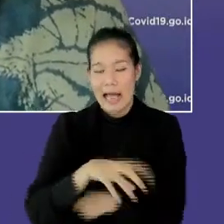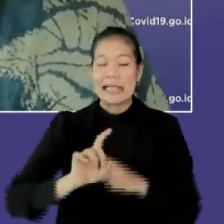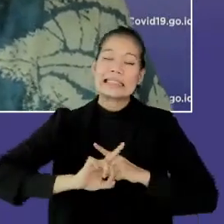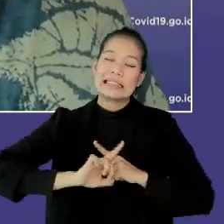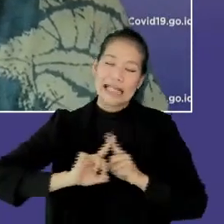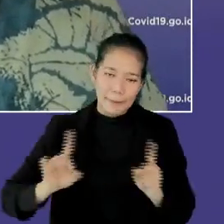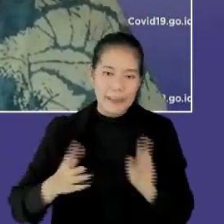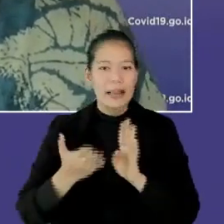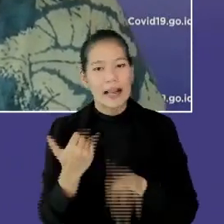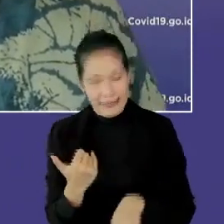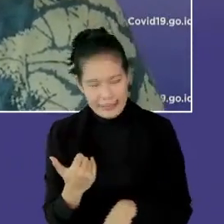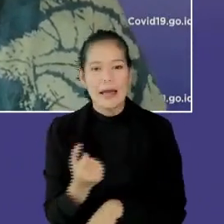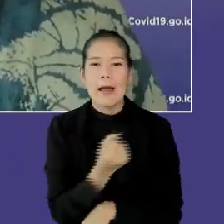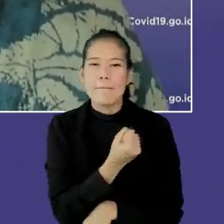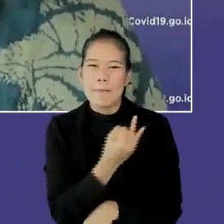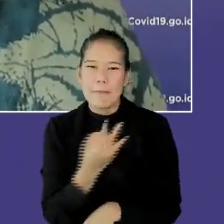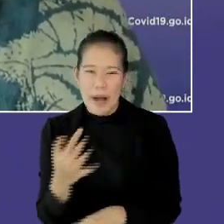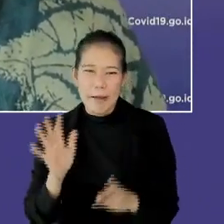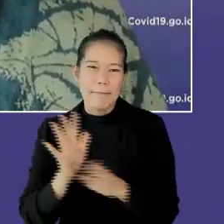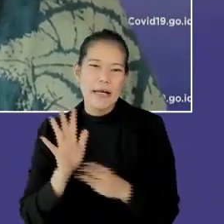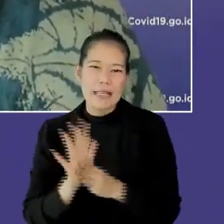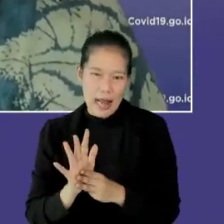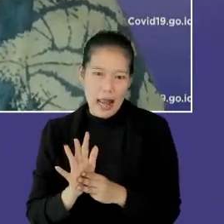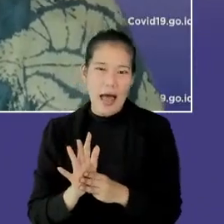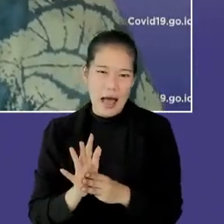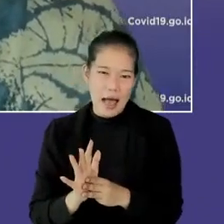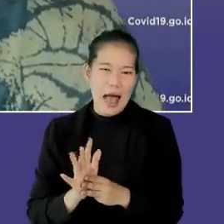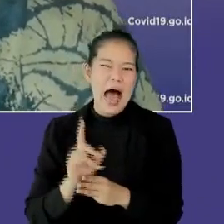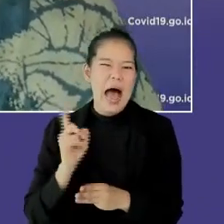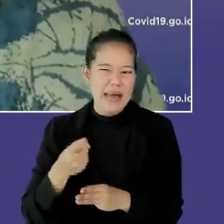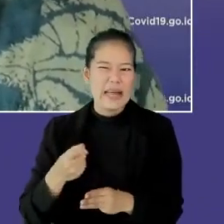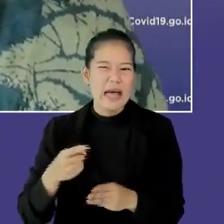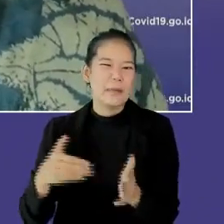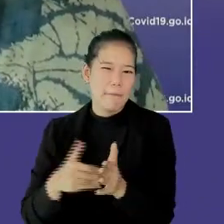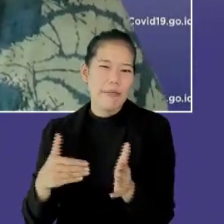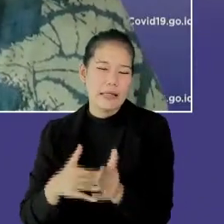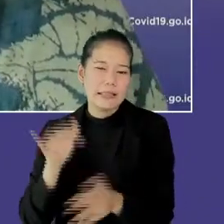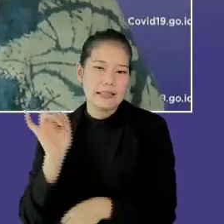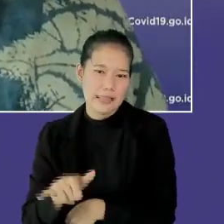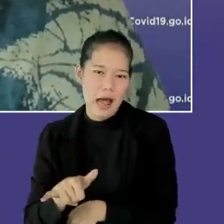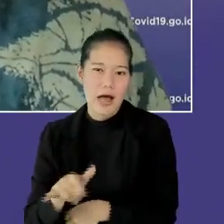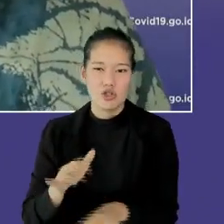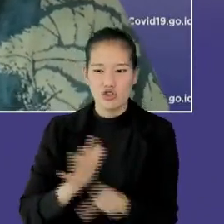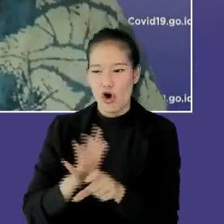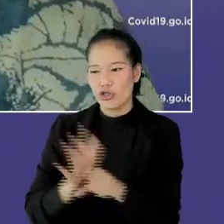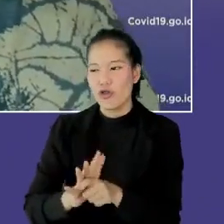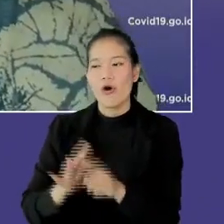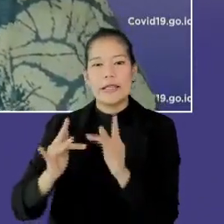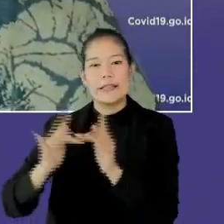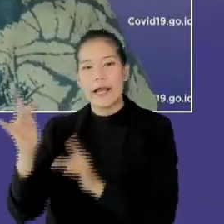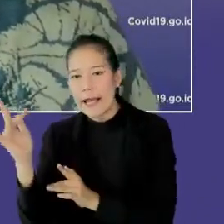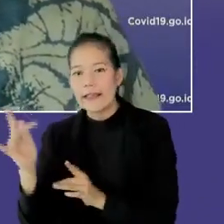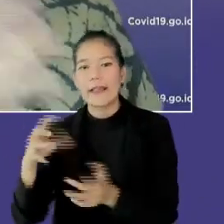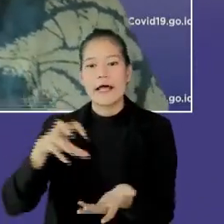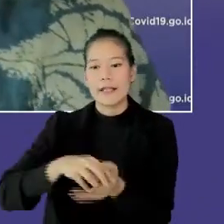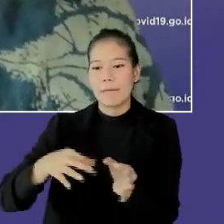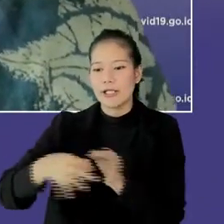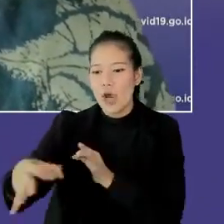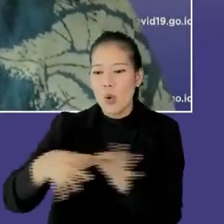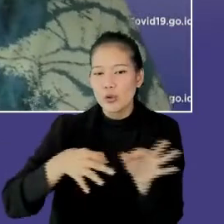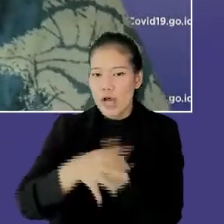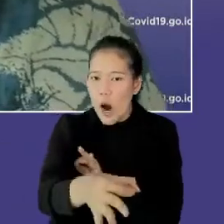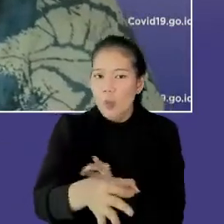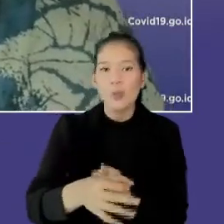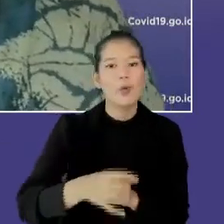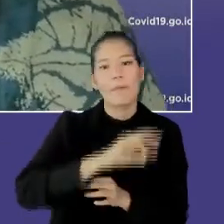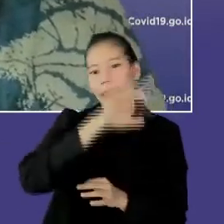Namun sekali lagi ada beberapa hal juga kadang di luar keterbatasan ya, kayak tadi saya bilang akses internet, lokasinya jauh, dia perlu datang ke kecamatan dulu,